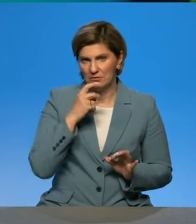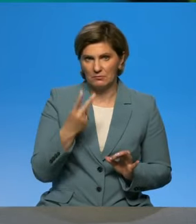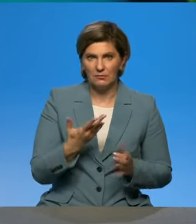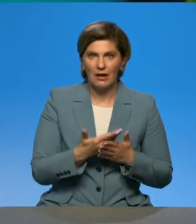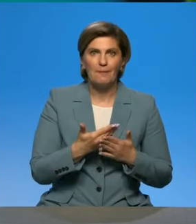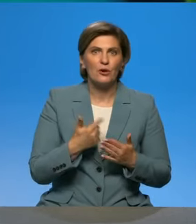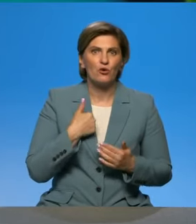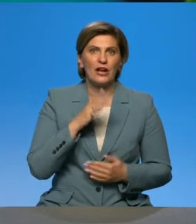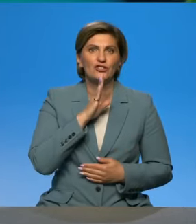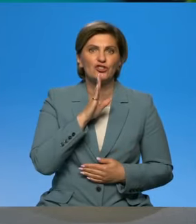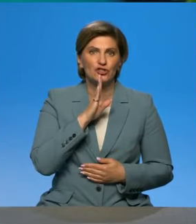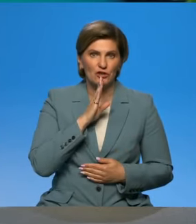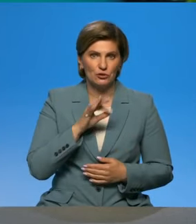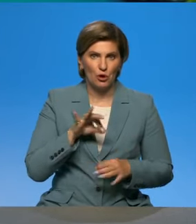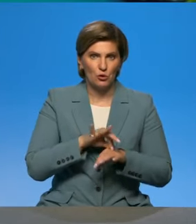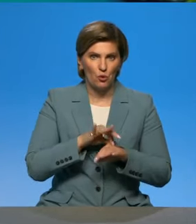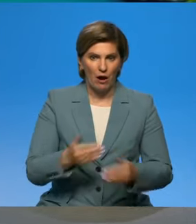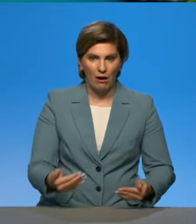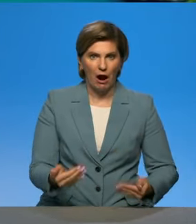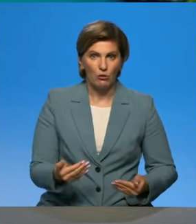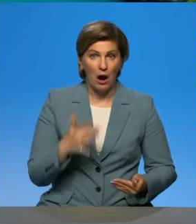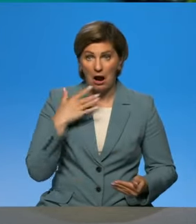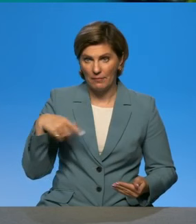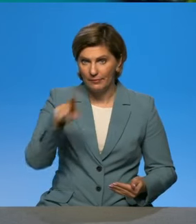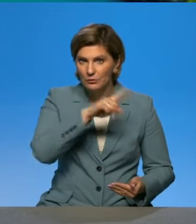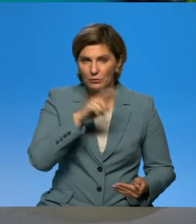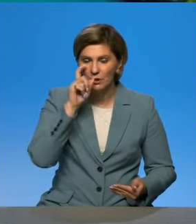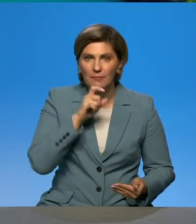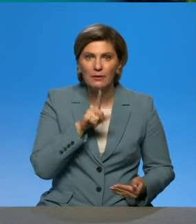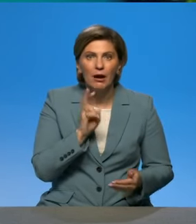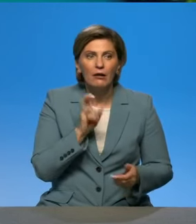ходит в короткой юбке. Как это может быть? Да? А для других там у них